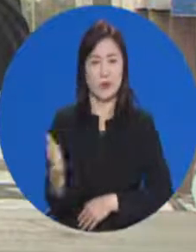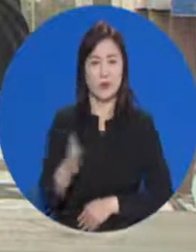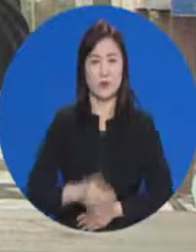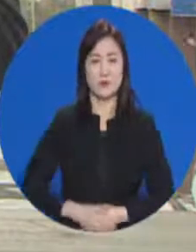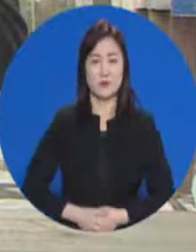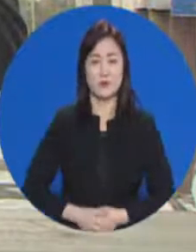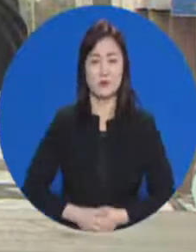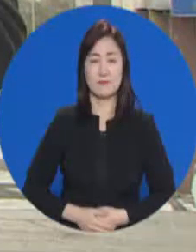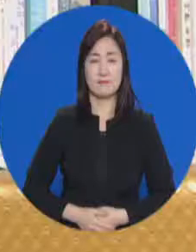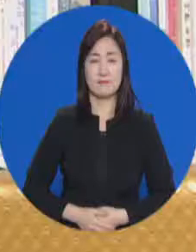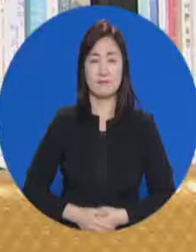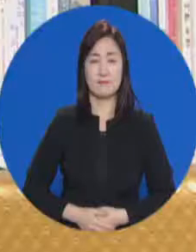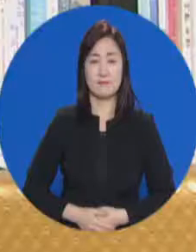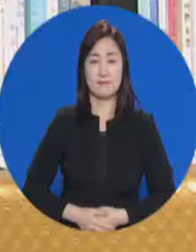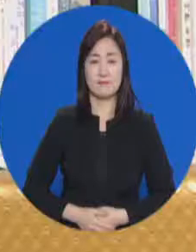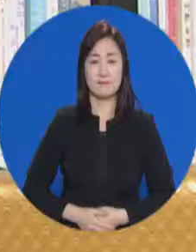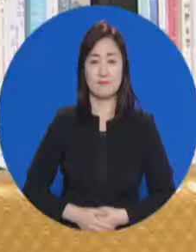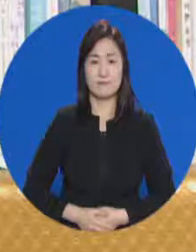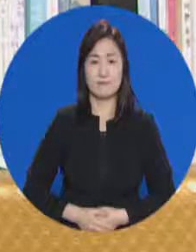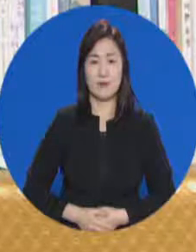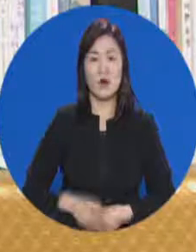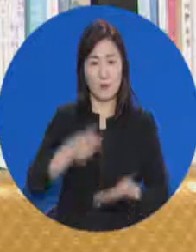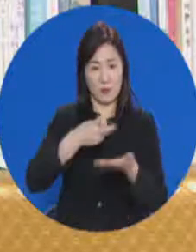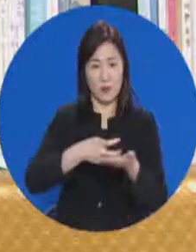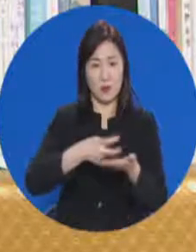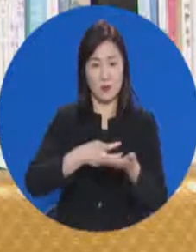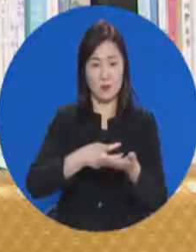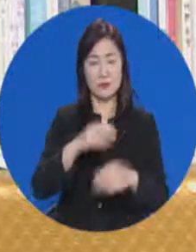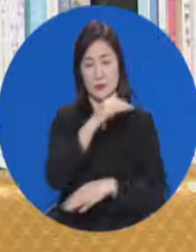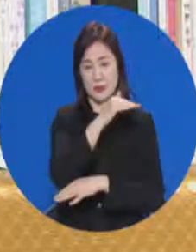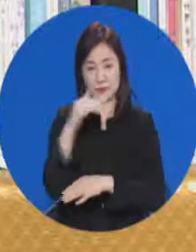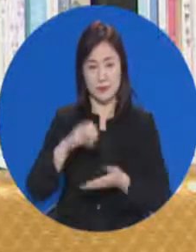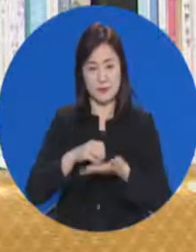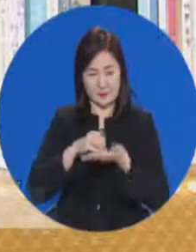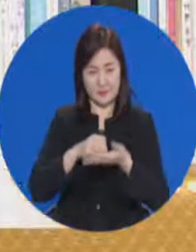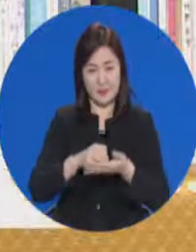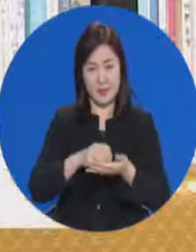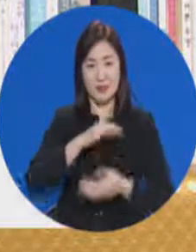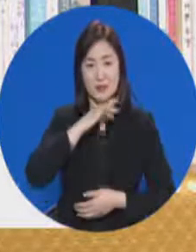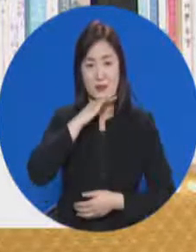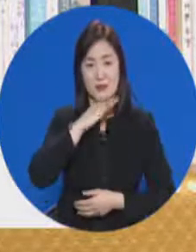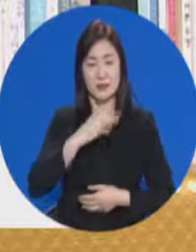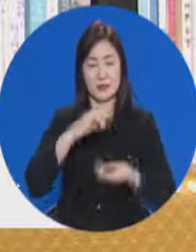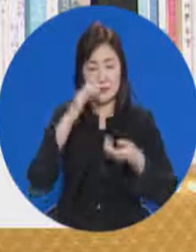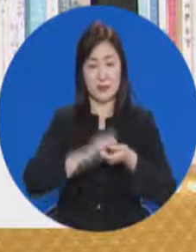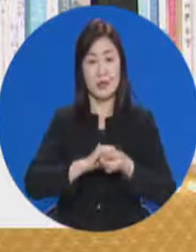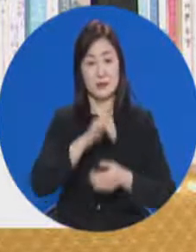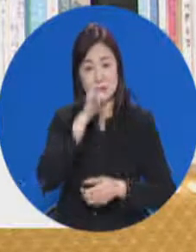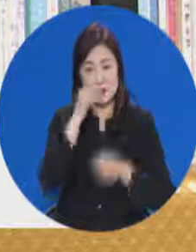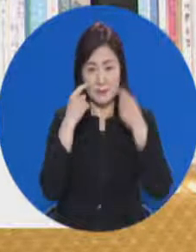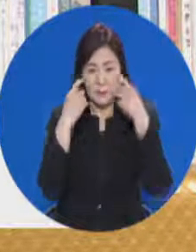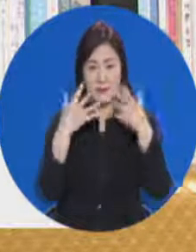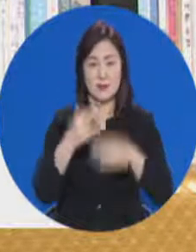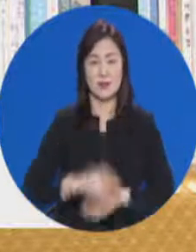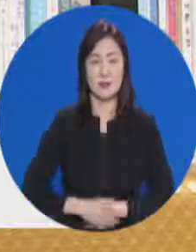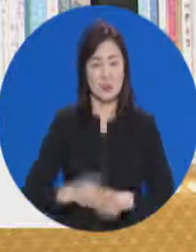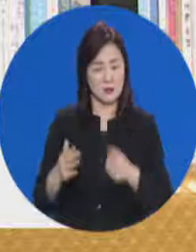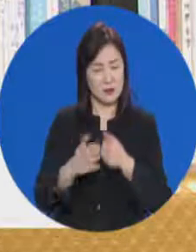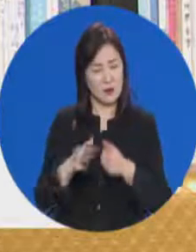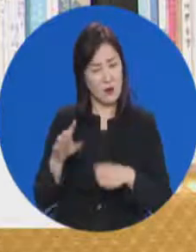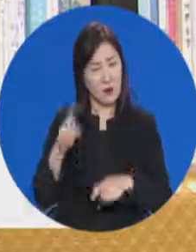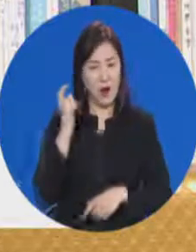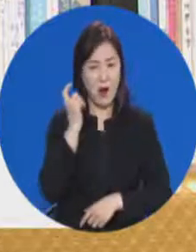명도 없었습니다. 법에서 가입할 수 있는 연령이 명확히 규정하고 있기 때문에 이런